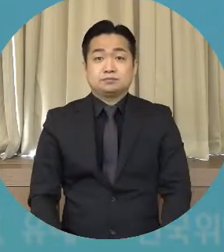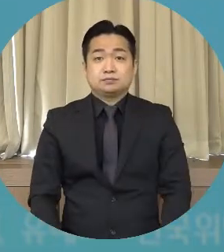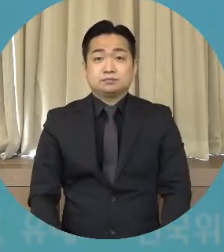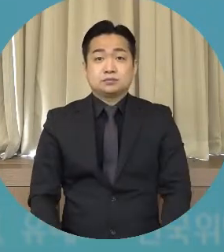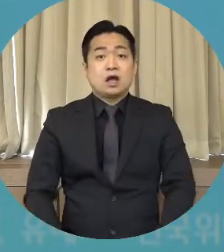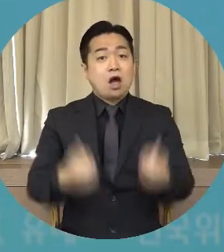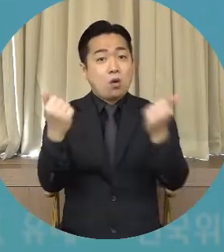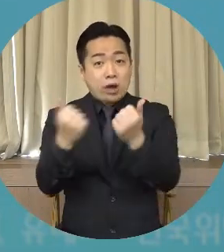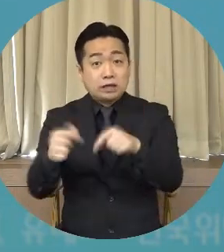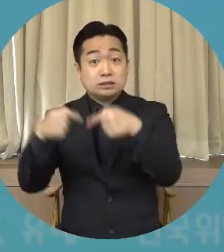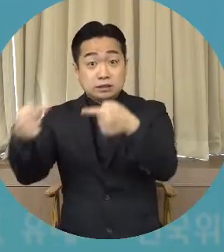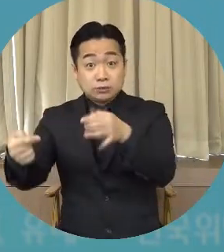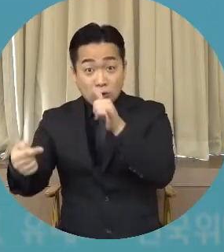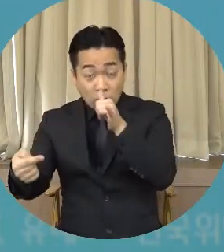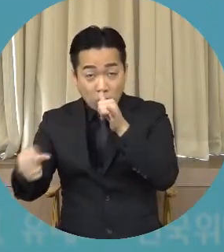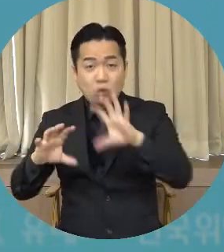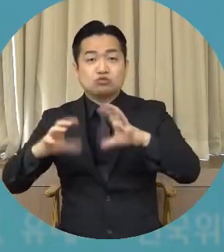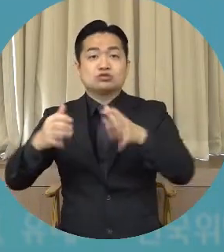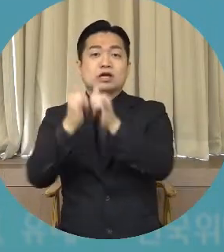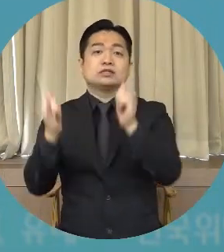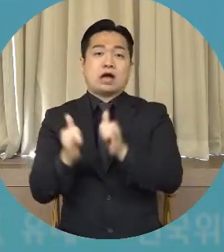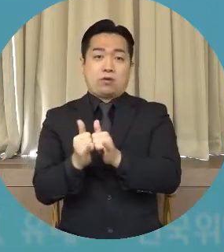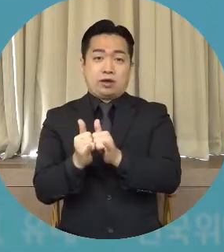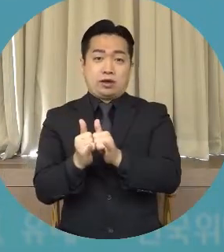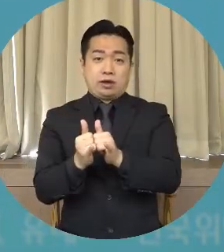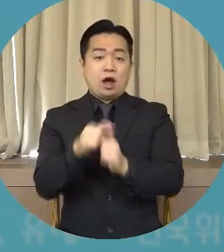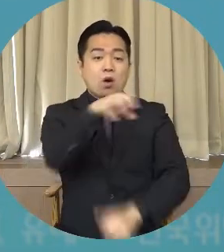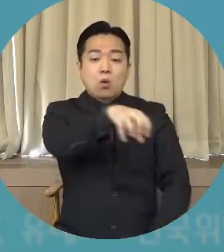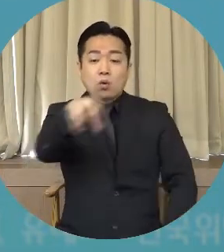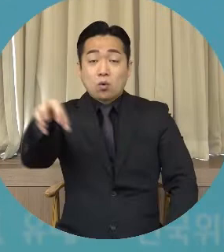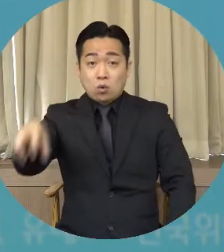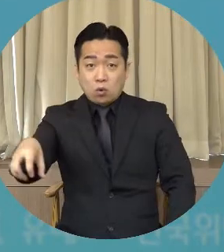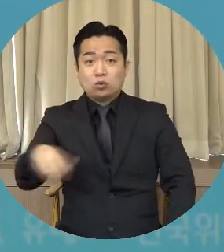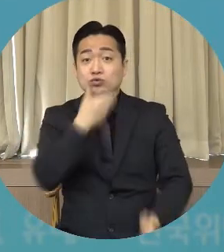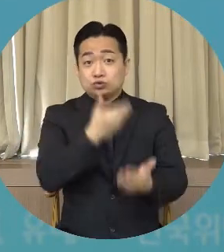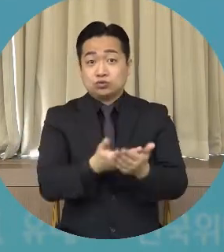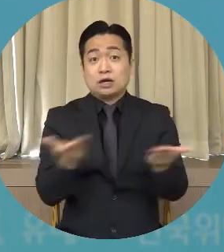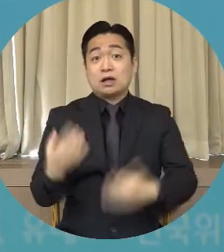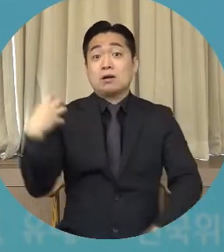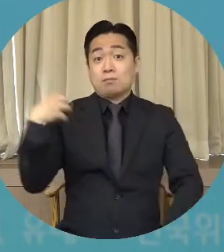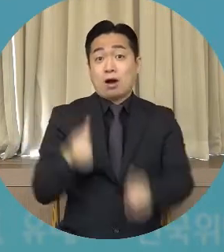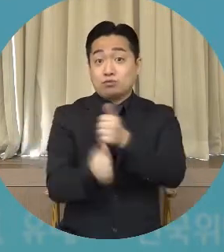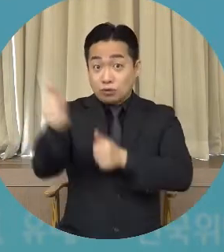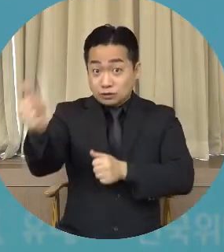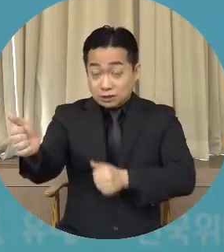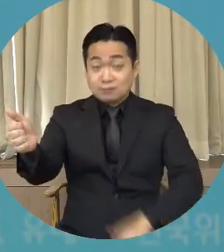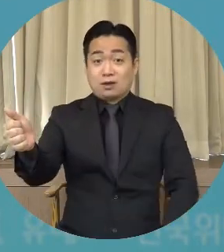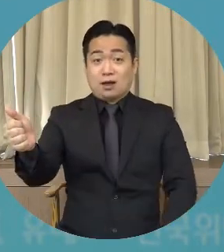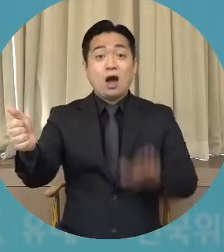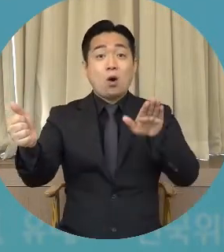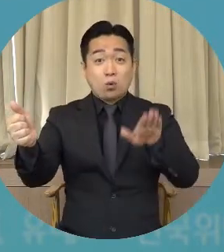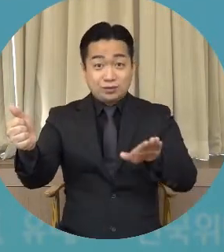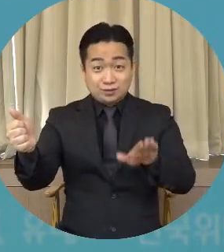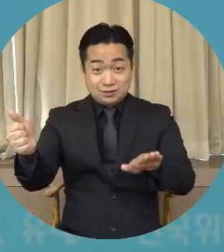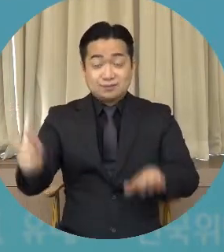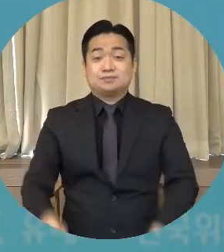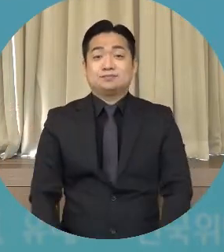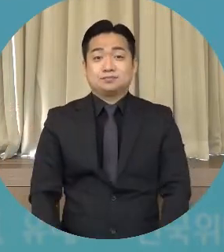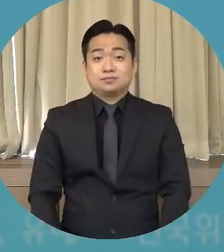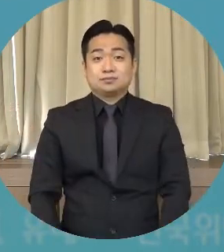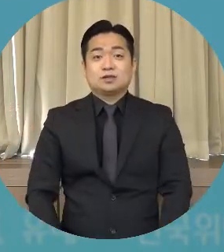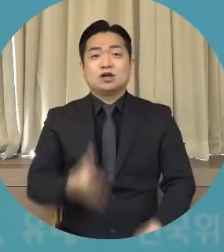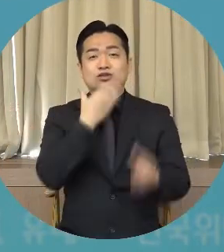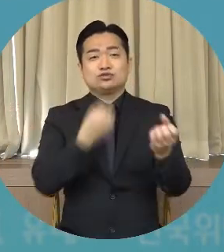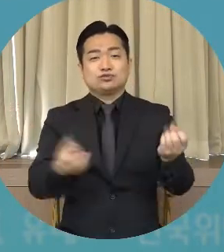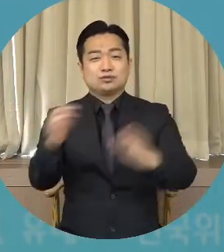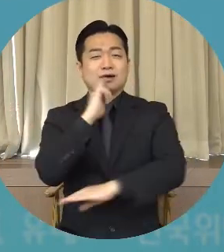참석도 하시고 이런 국제사회의 중요한 역할을 하시는 우리 위원장님께서 오늘